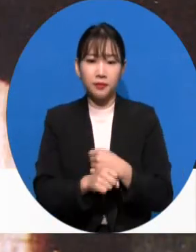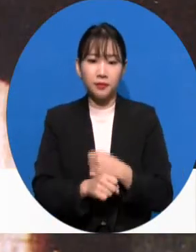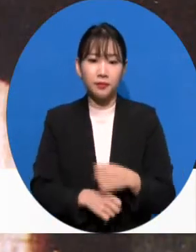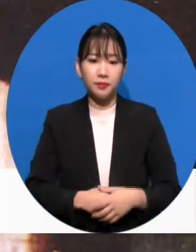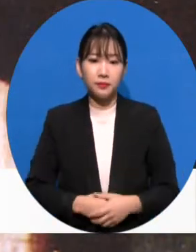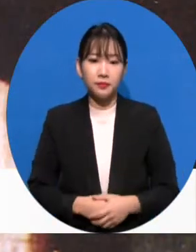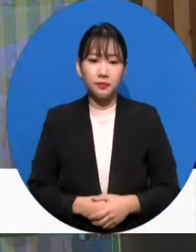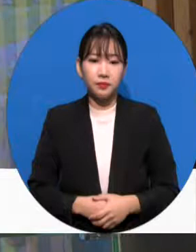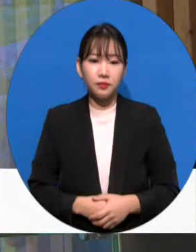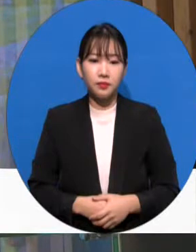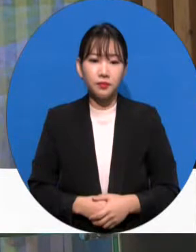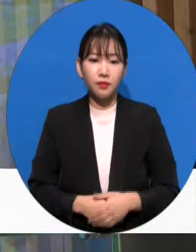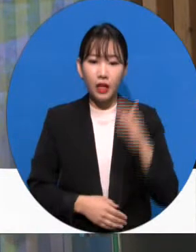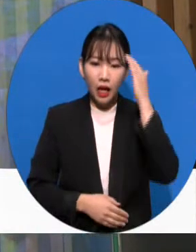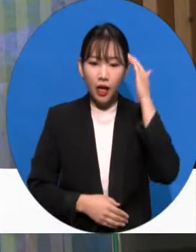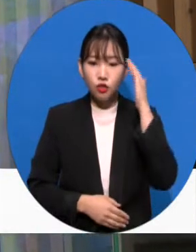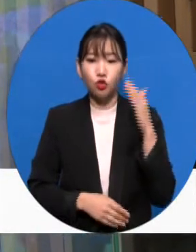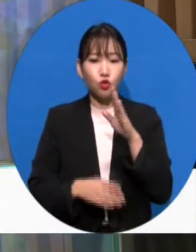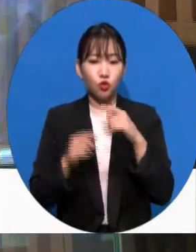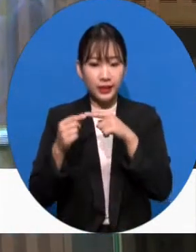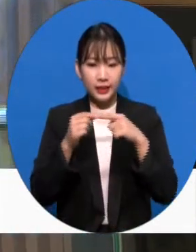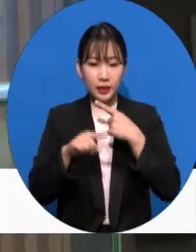합니다. 우리나라 비평사가